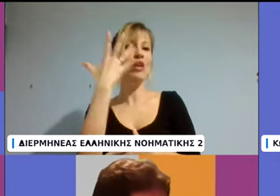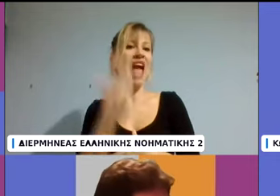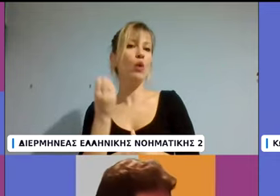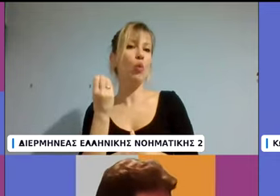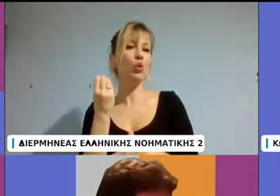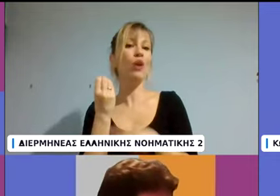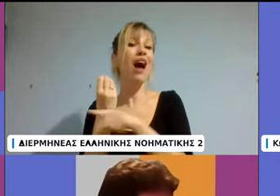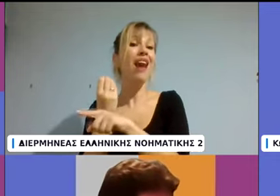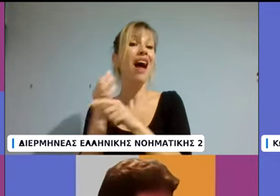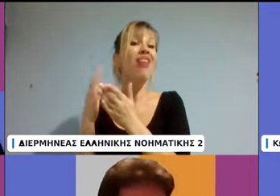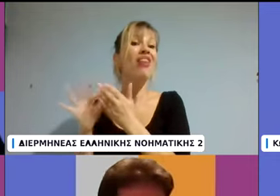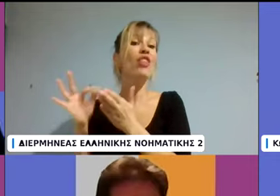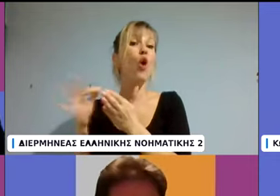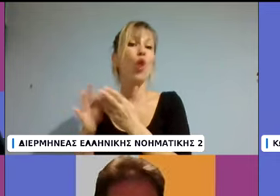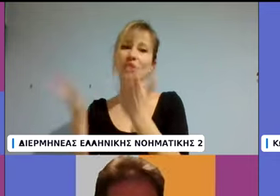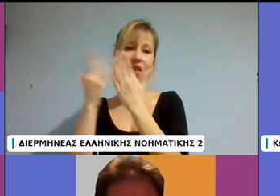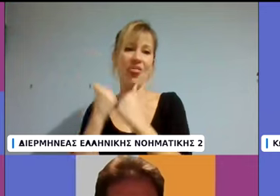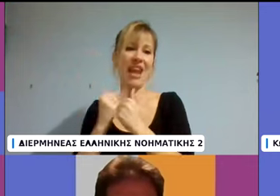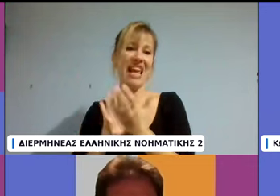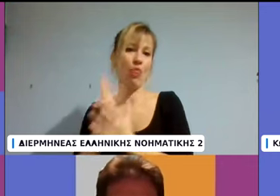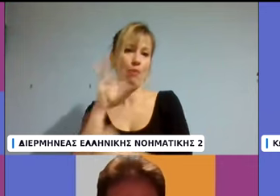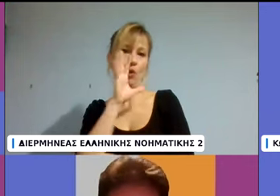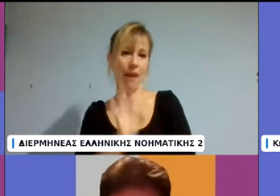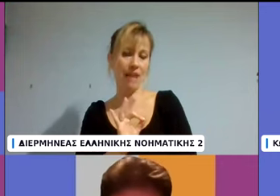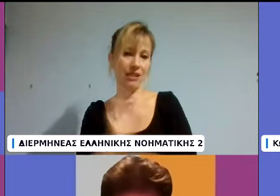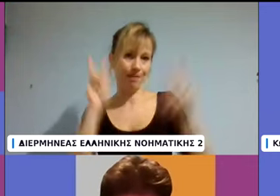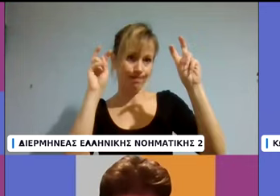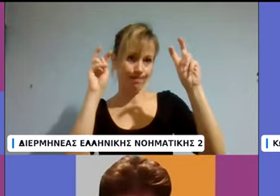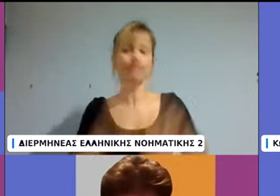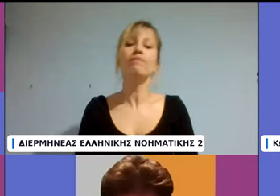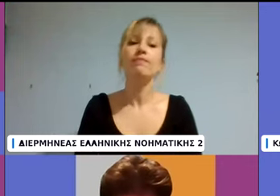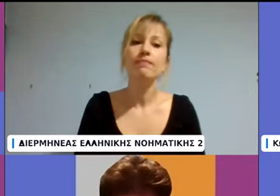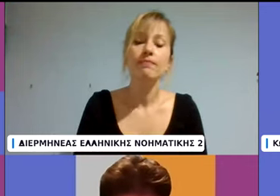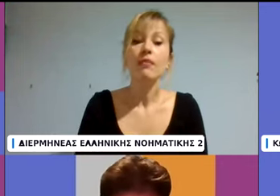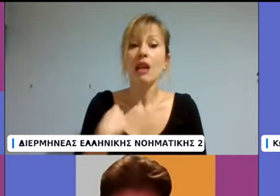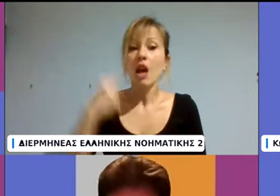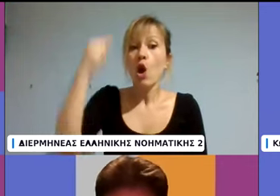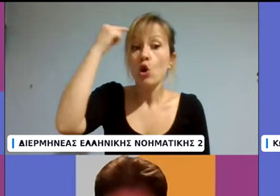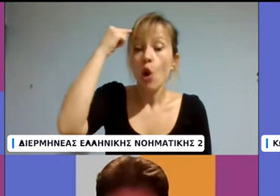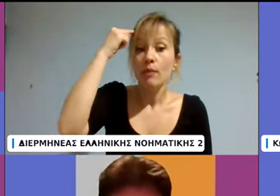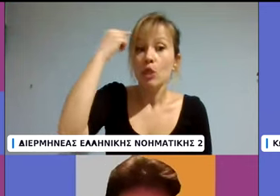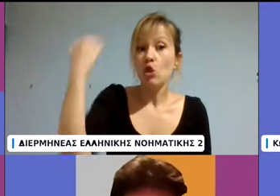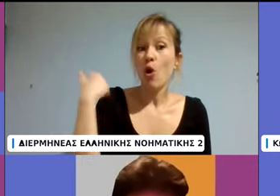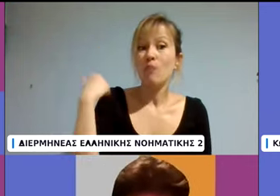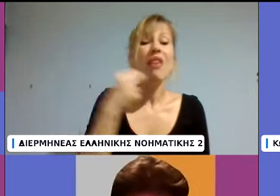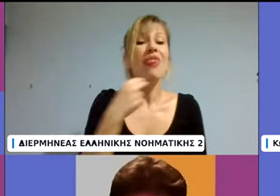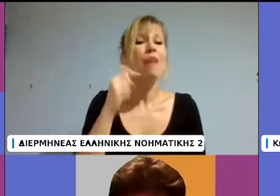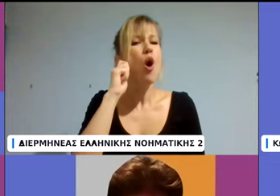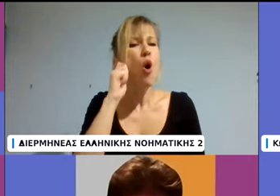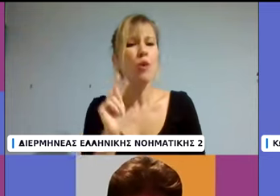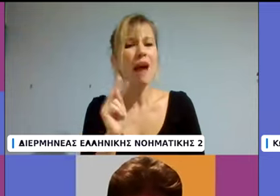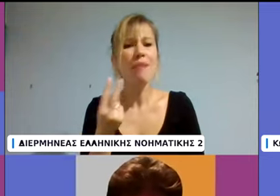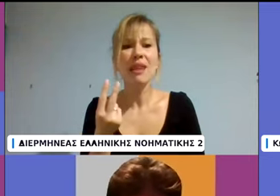Η ερώτηση είχε να κάνει επίσης και με την αναγραφή, νομίζω, Κωνσταντίνα, του ονοματεπωνύμου